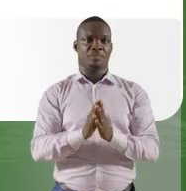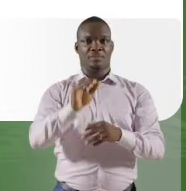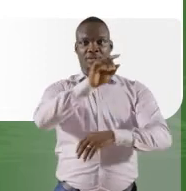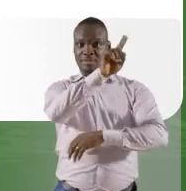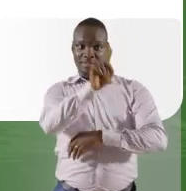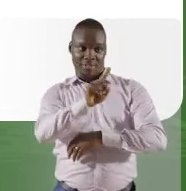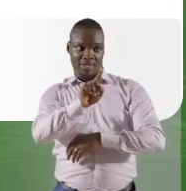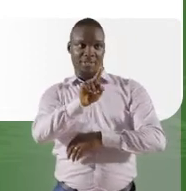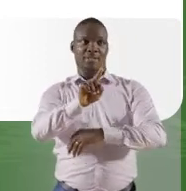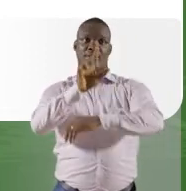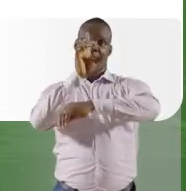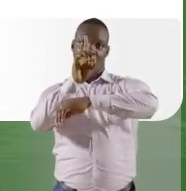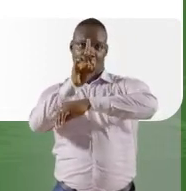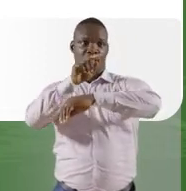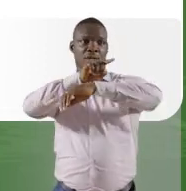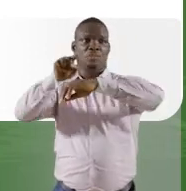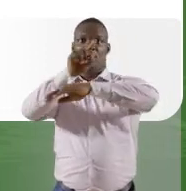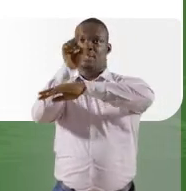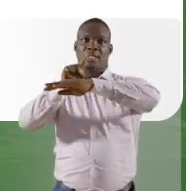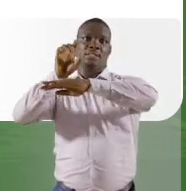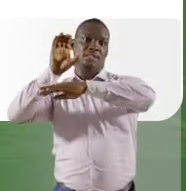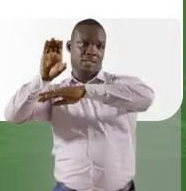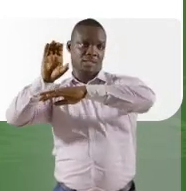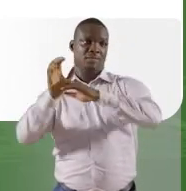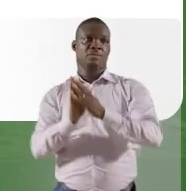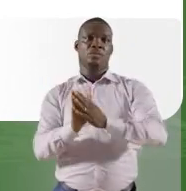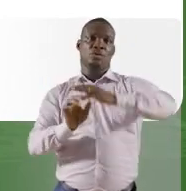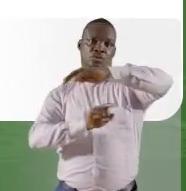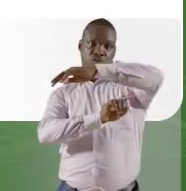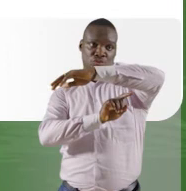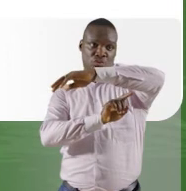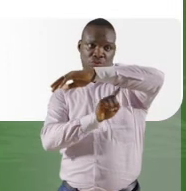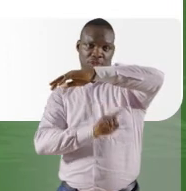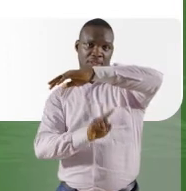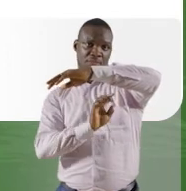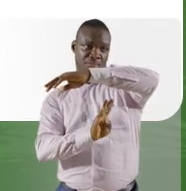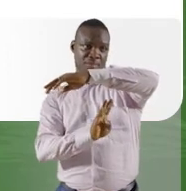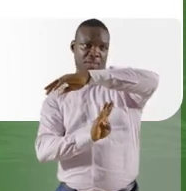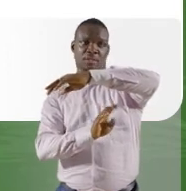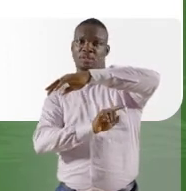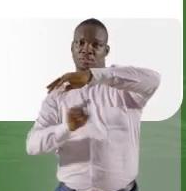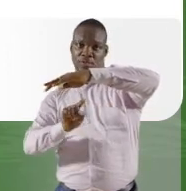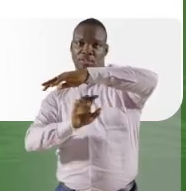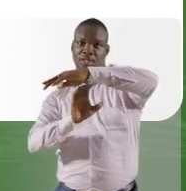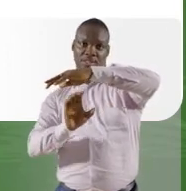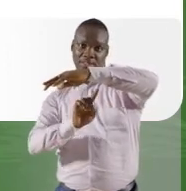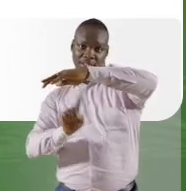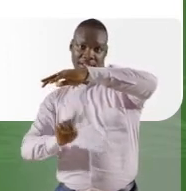ZD moins ZC sur ZB moins ZA.